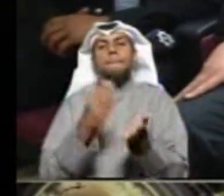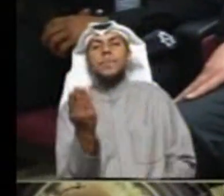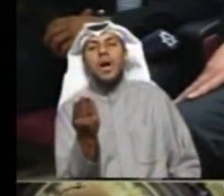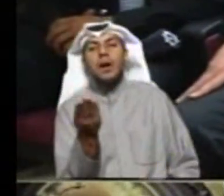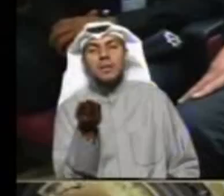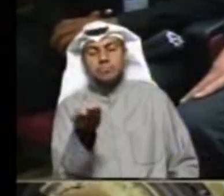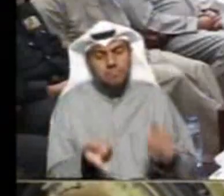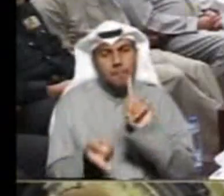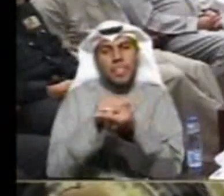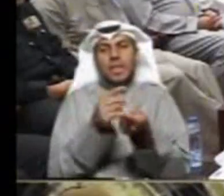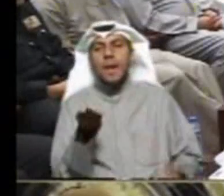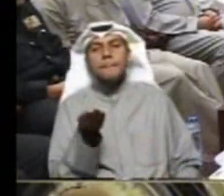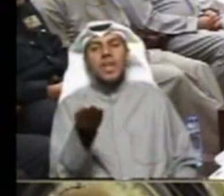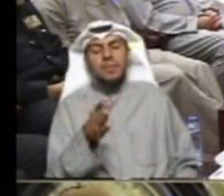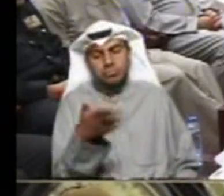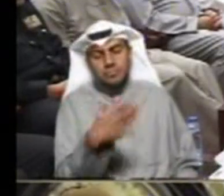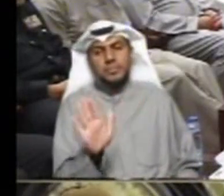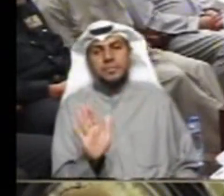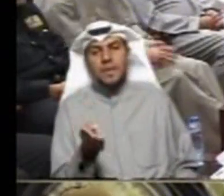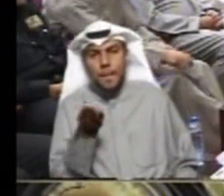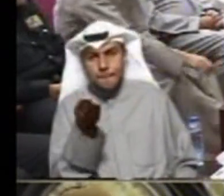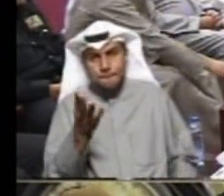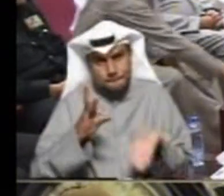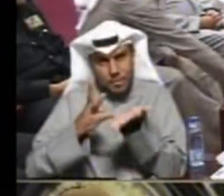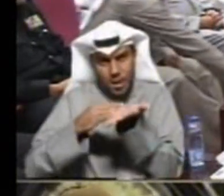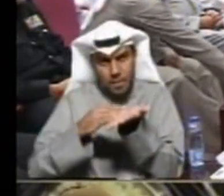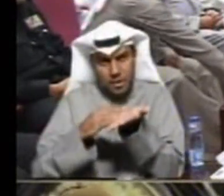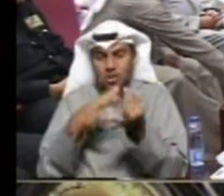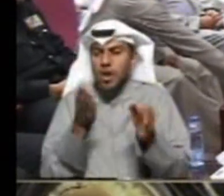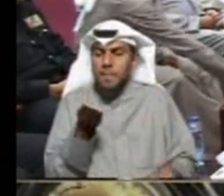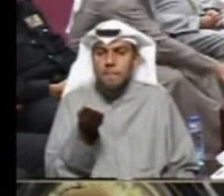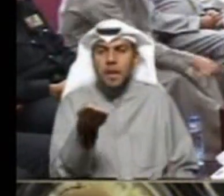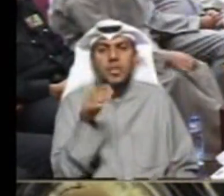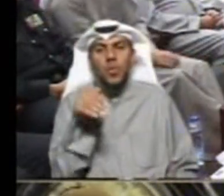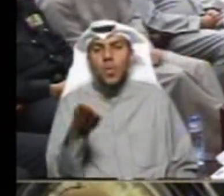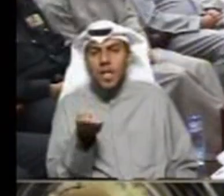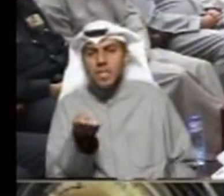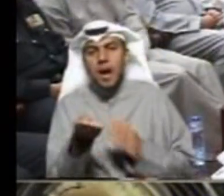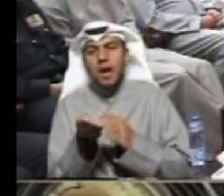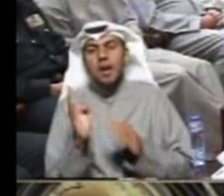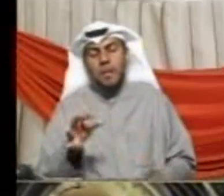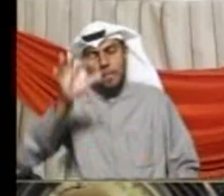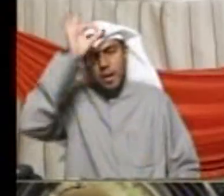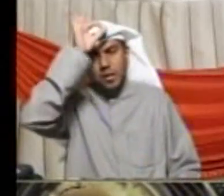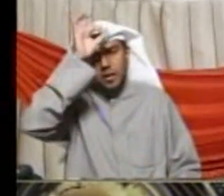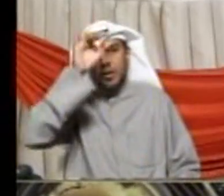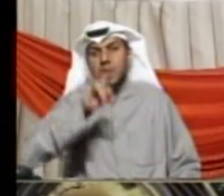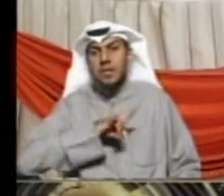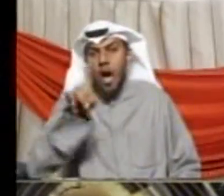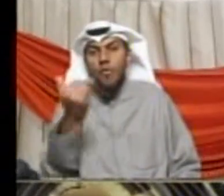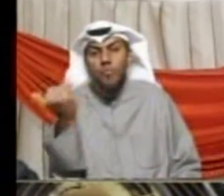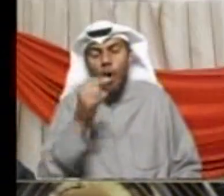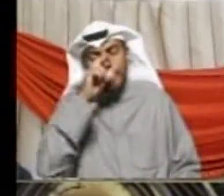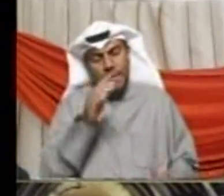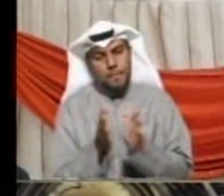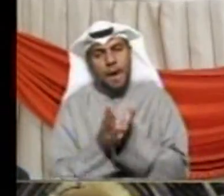اللي راح يسوي مفصل بين بالخدمات الإلكترونية في وزارة الداخلية. بناء على قرار